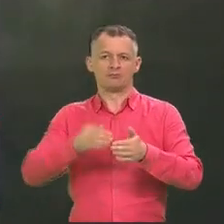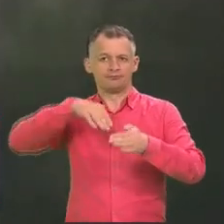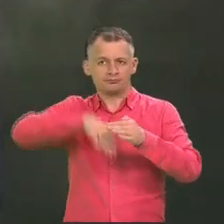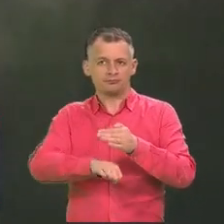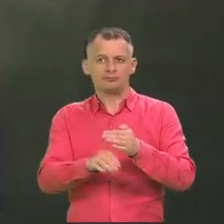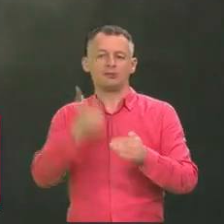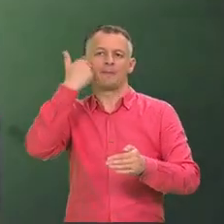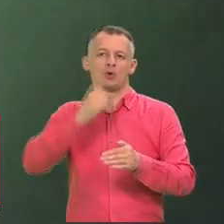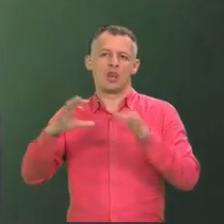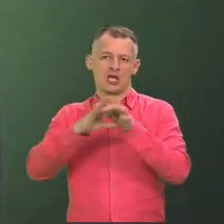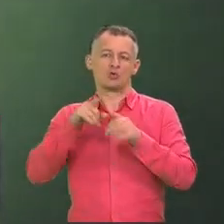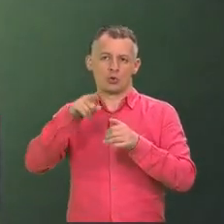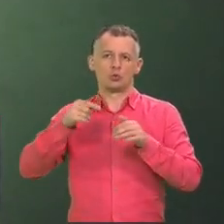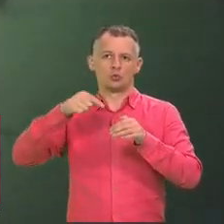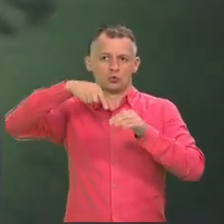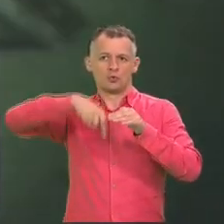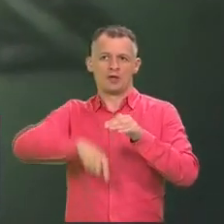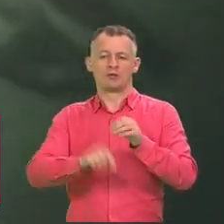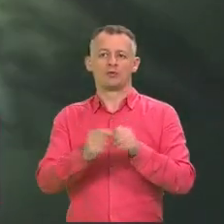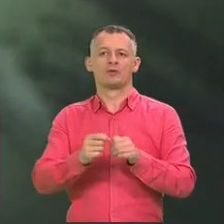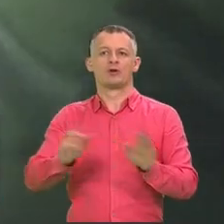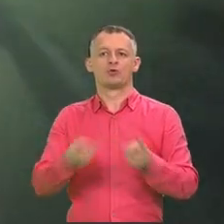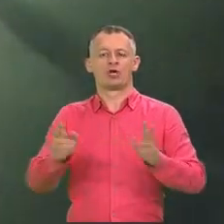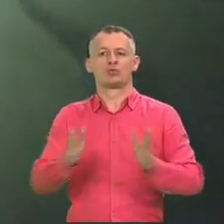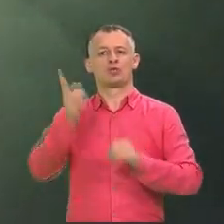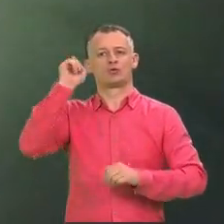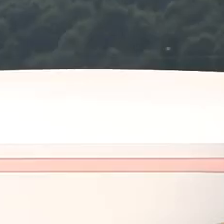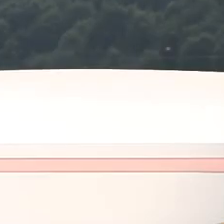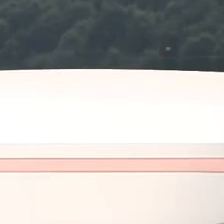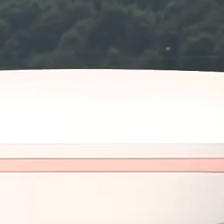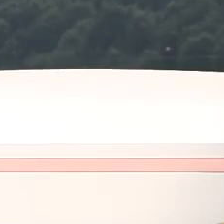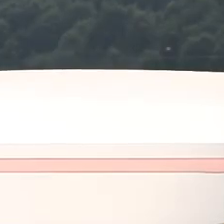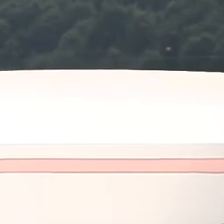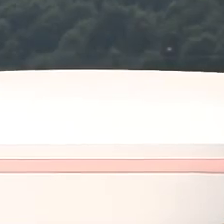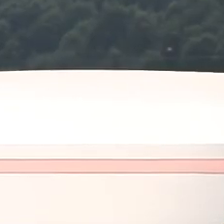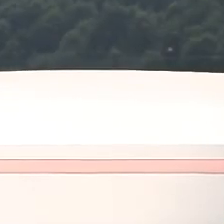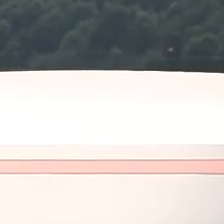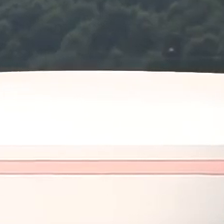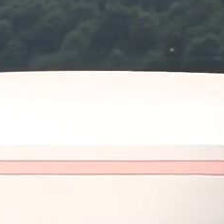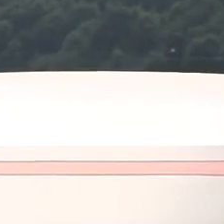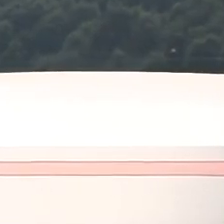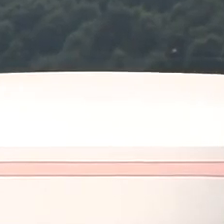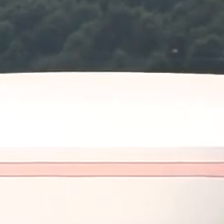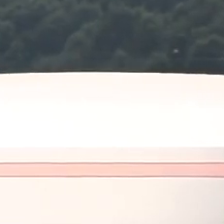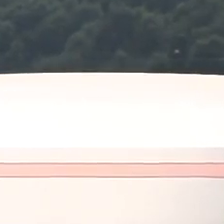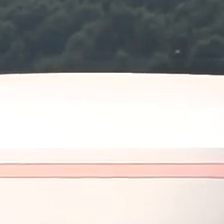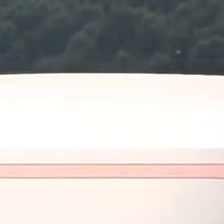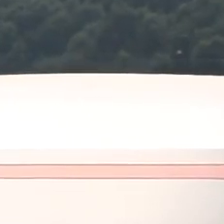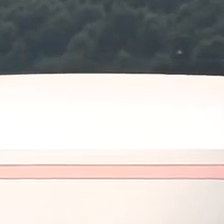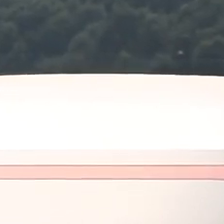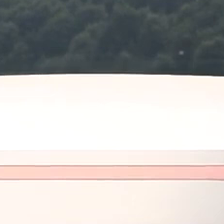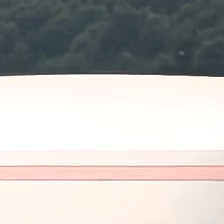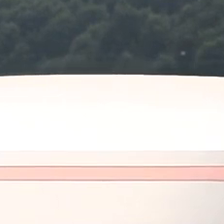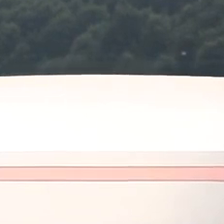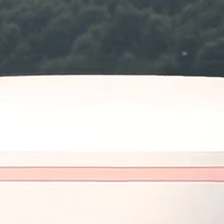conexiunea cu submarinul. Căutările au început încă de atunci. Cel mai titrat alpinist român din toate